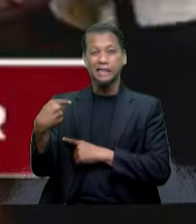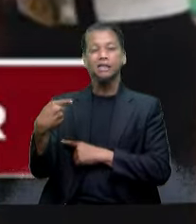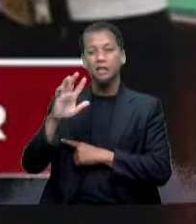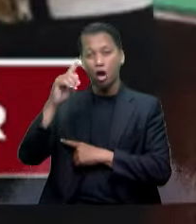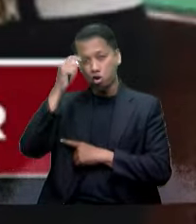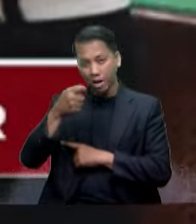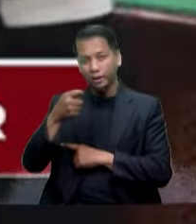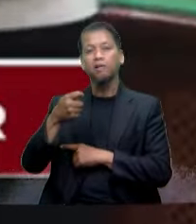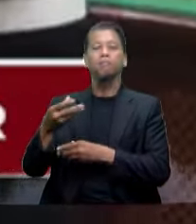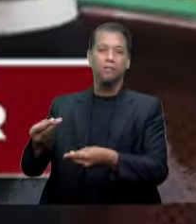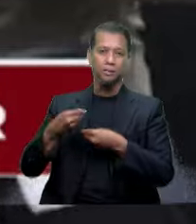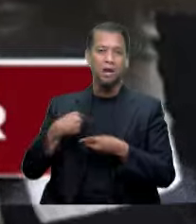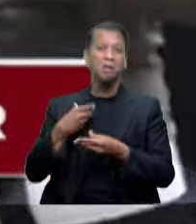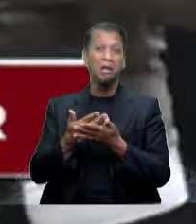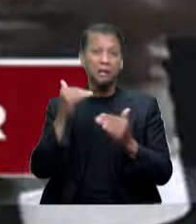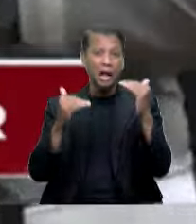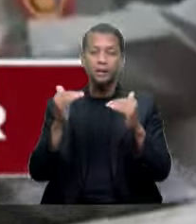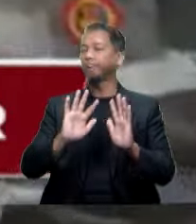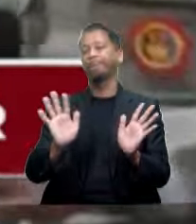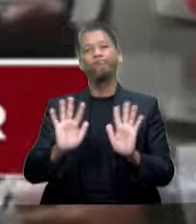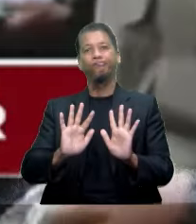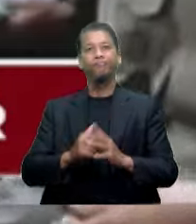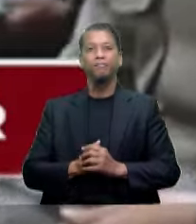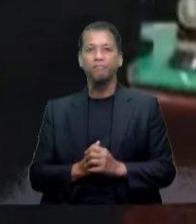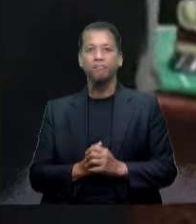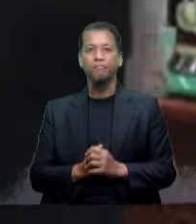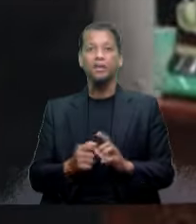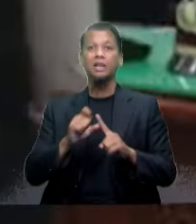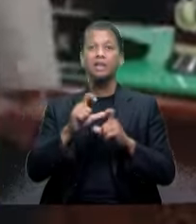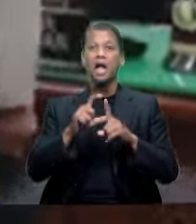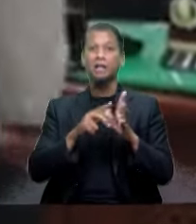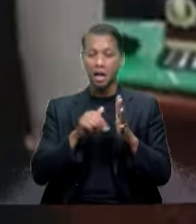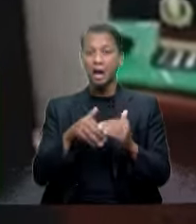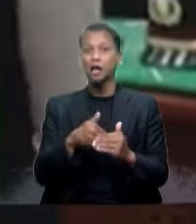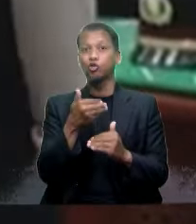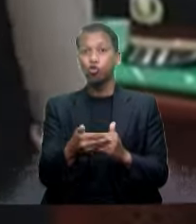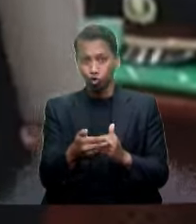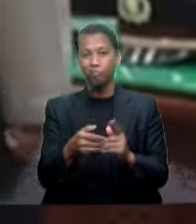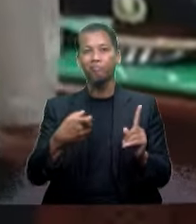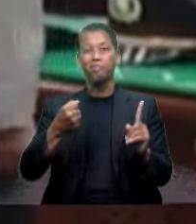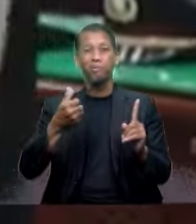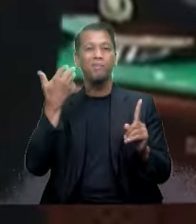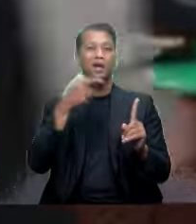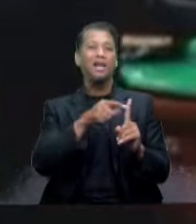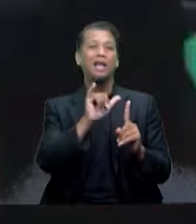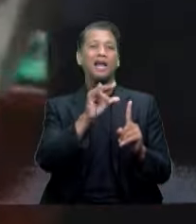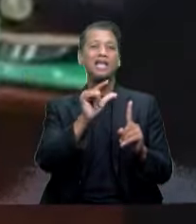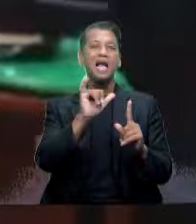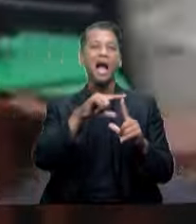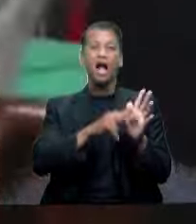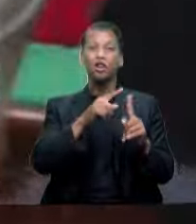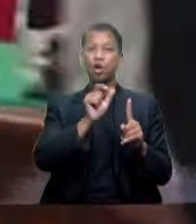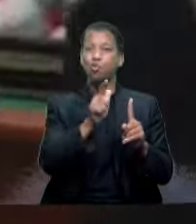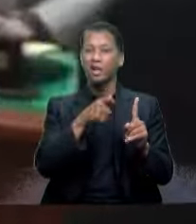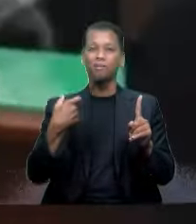mengajukan banding dalam sidang etik Dadang akan diperiksa lebih lanjut terkait dengan penembakan yang menewaskan kompal number tarianto Ulil